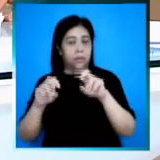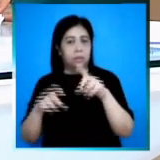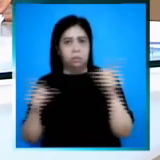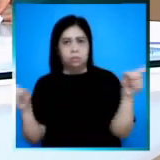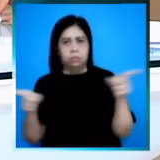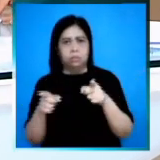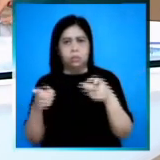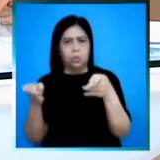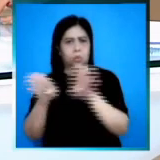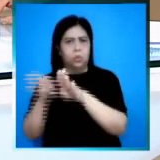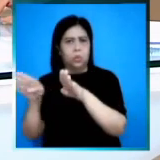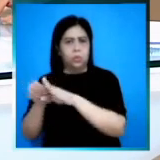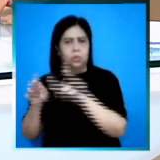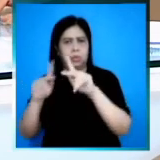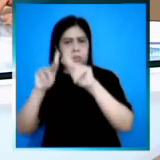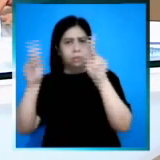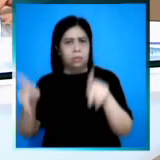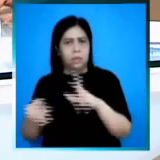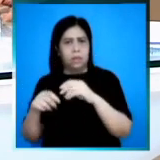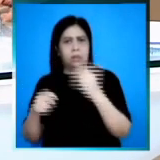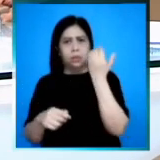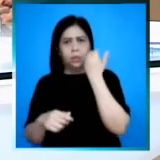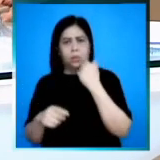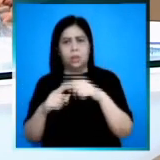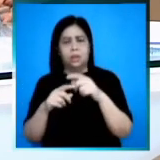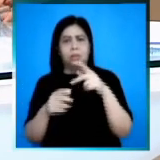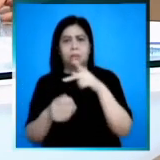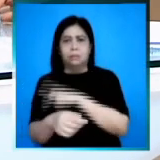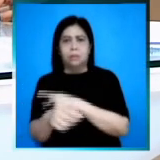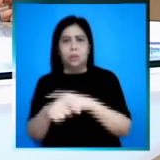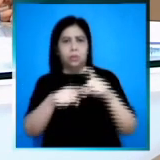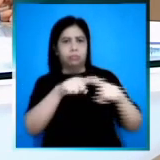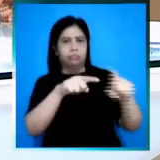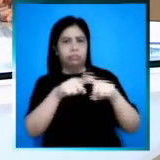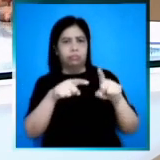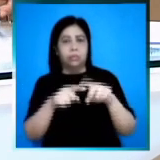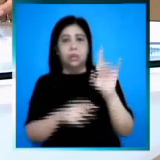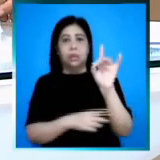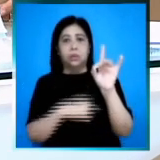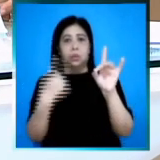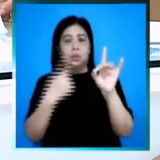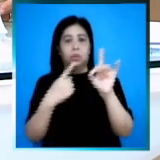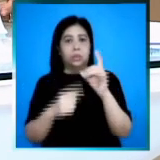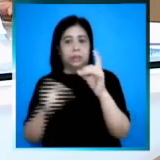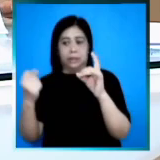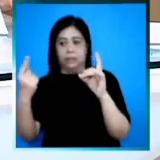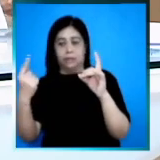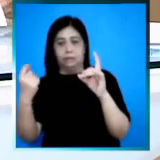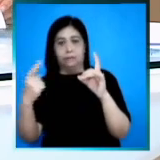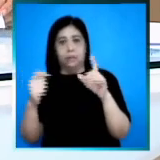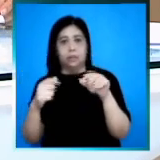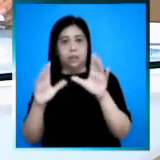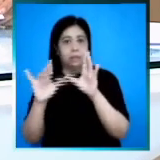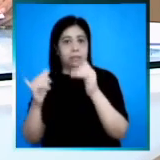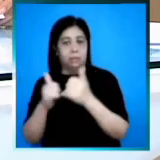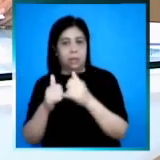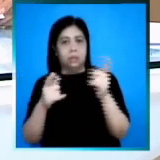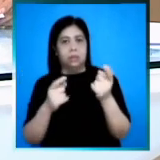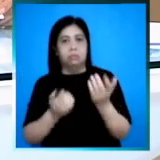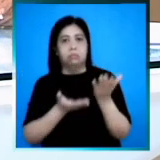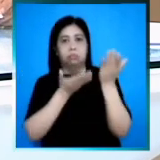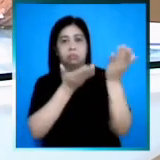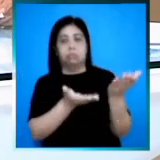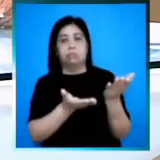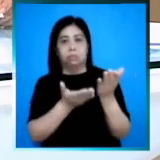mga planta at bitin na power supply, walo pa lang sa 19 na generation companies ang nagsusumite ng